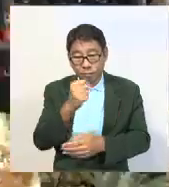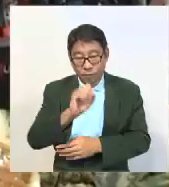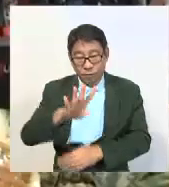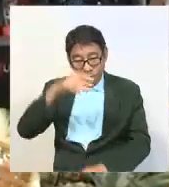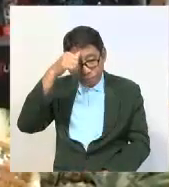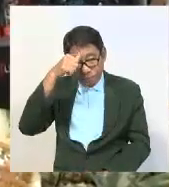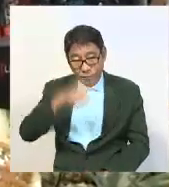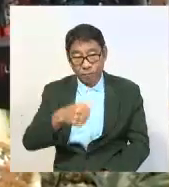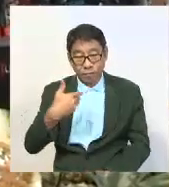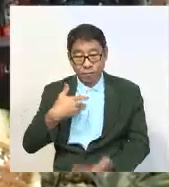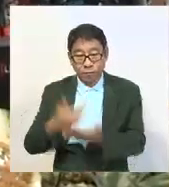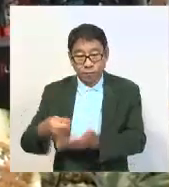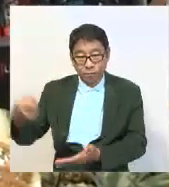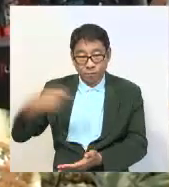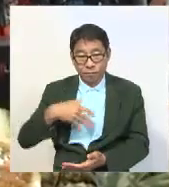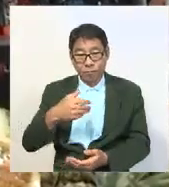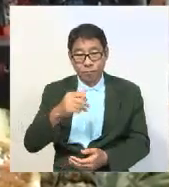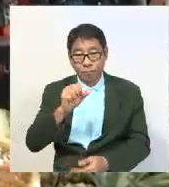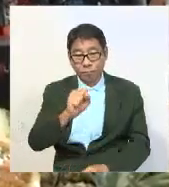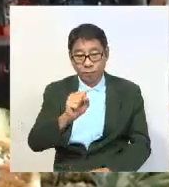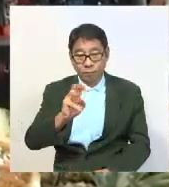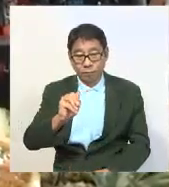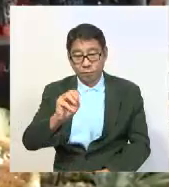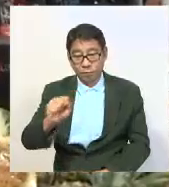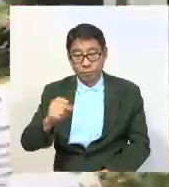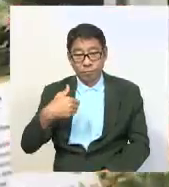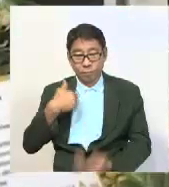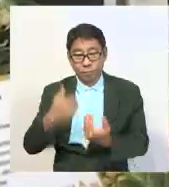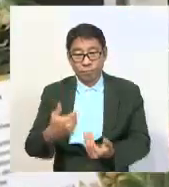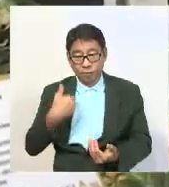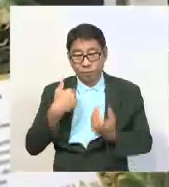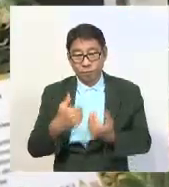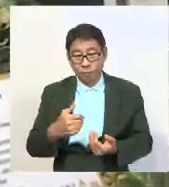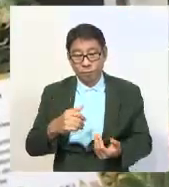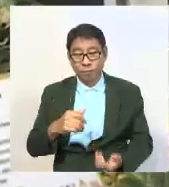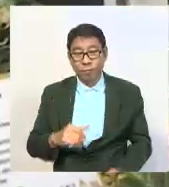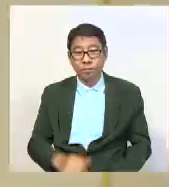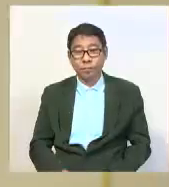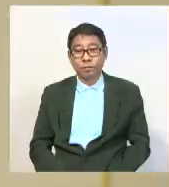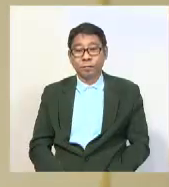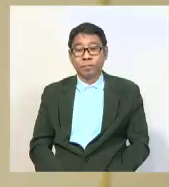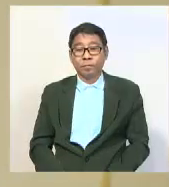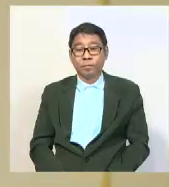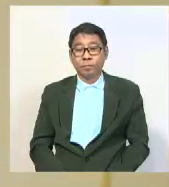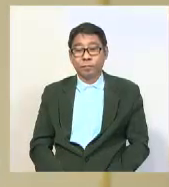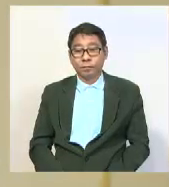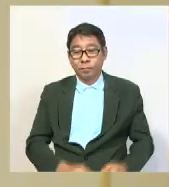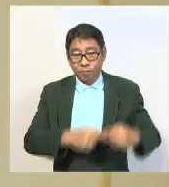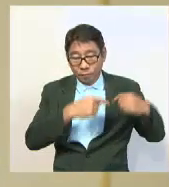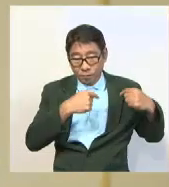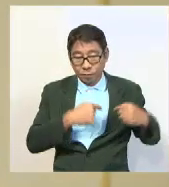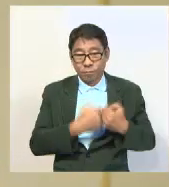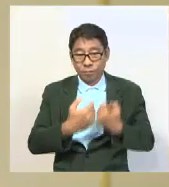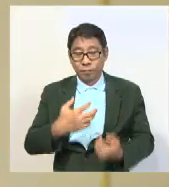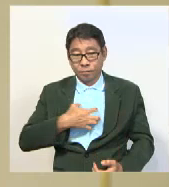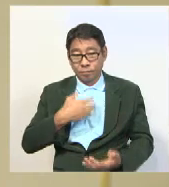วันหลังได้รับ SMS ฉะนั้นเคลียร์คิวงานให้ดีนะคะ หัวใจของมาตรการนี้คือต้องการ